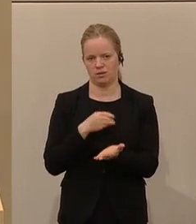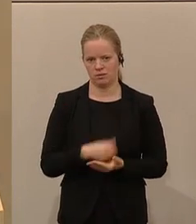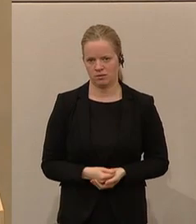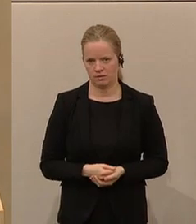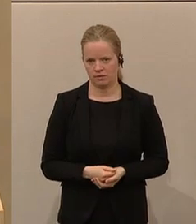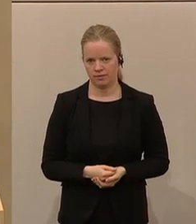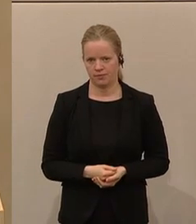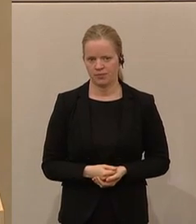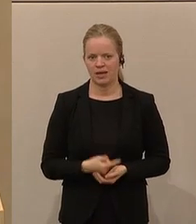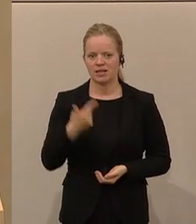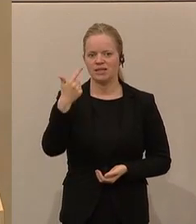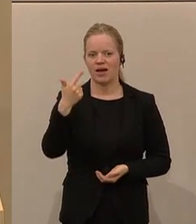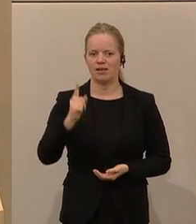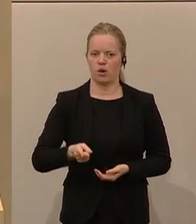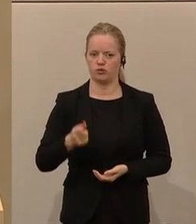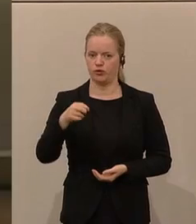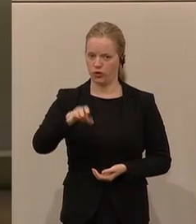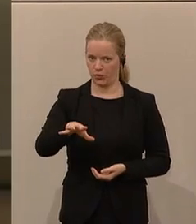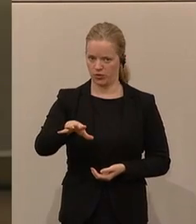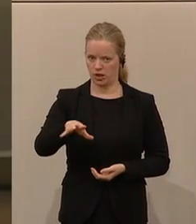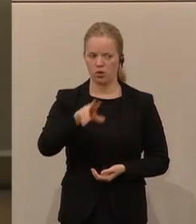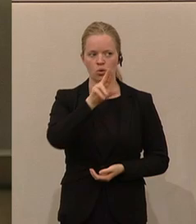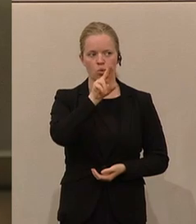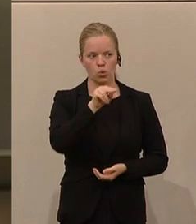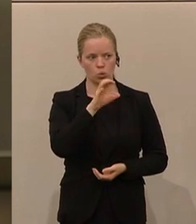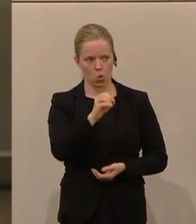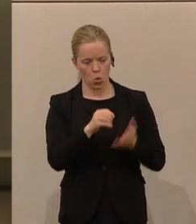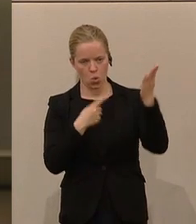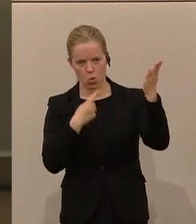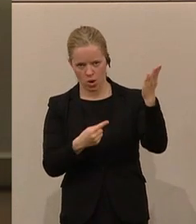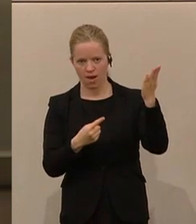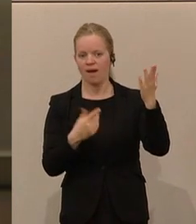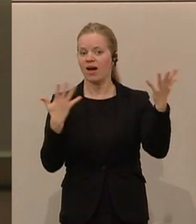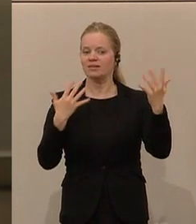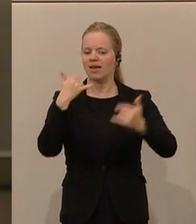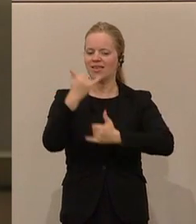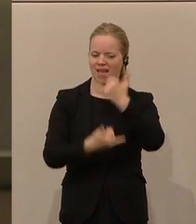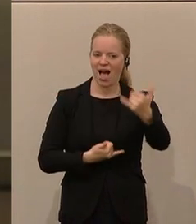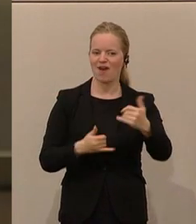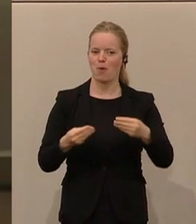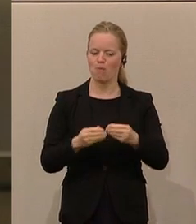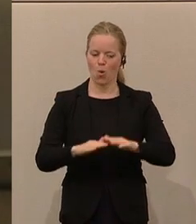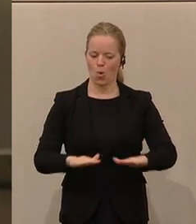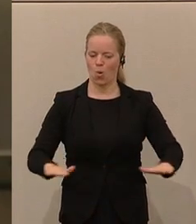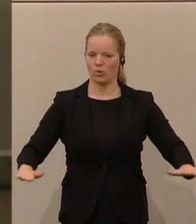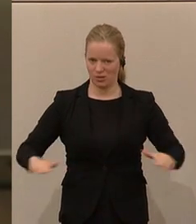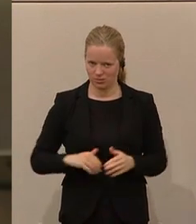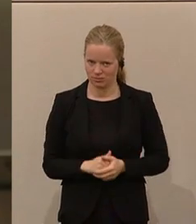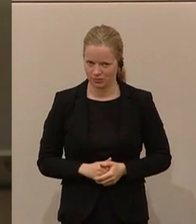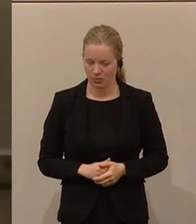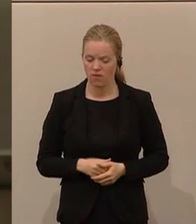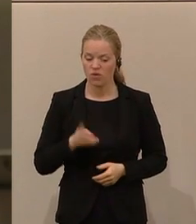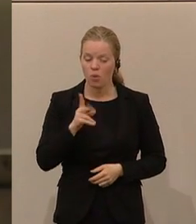2015 hat die UNO zum Jahr des Bodens erklärt, um darauf aufmerksam zu